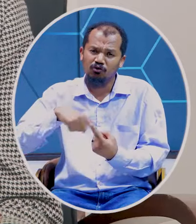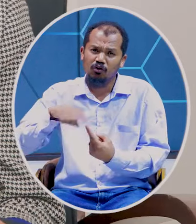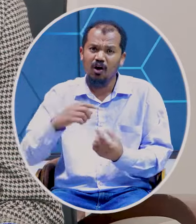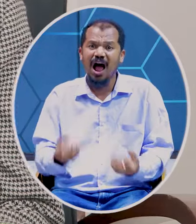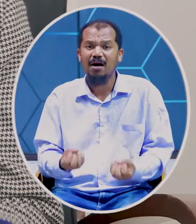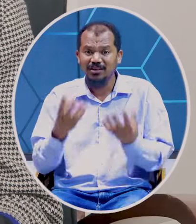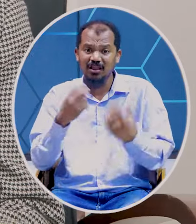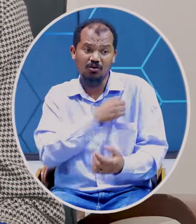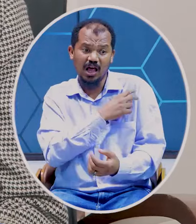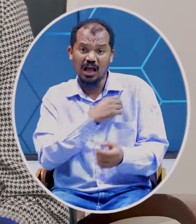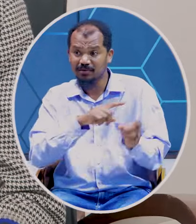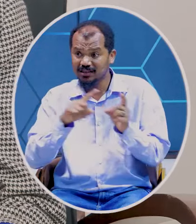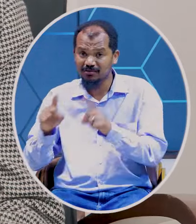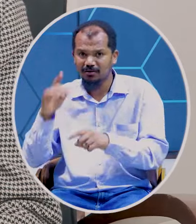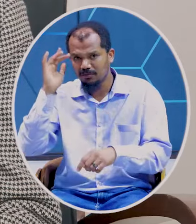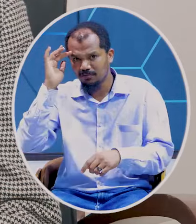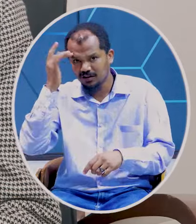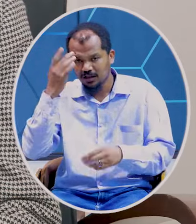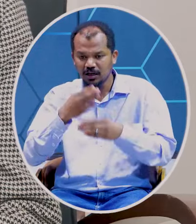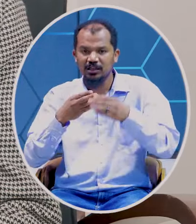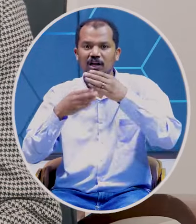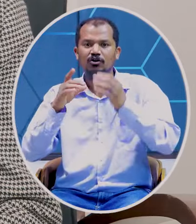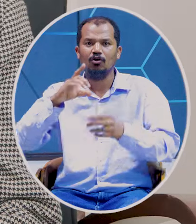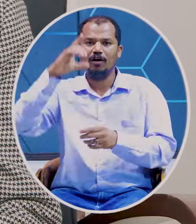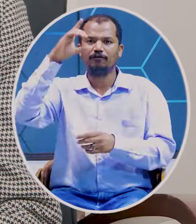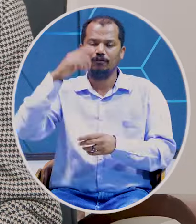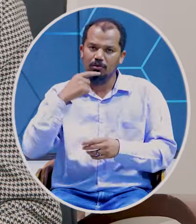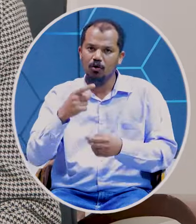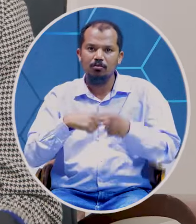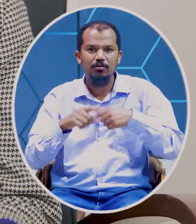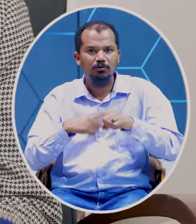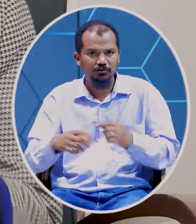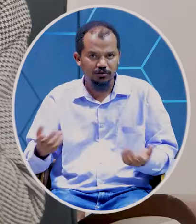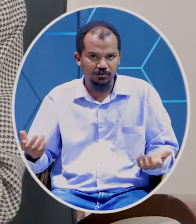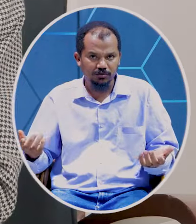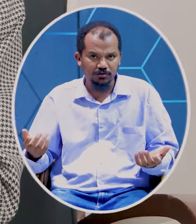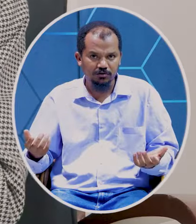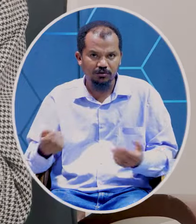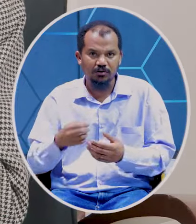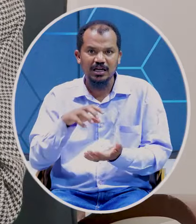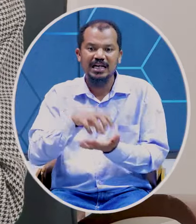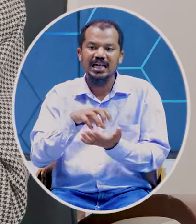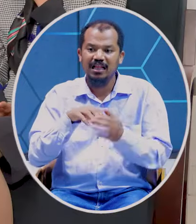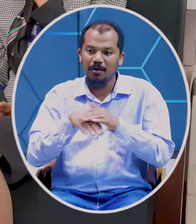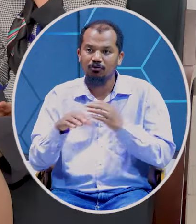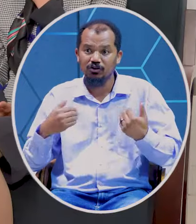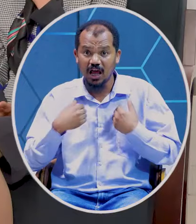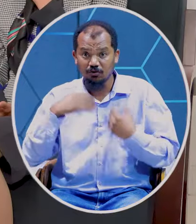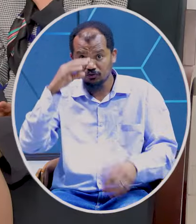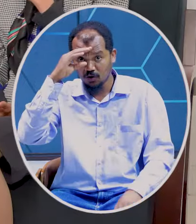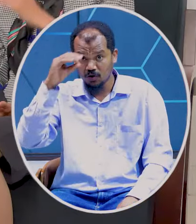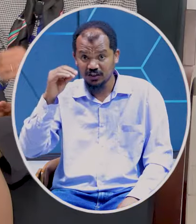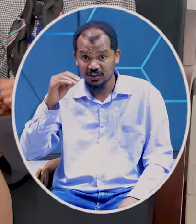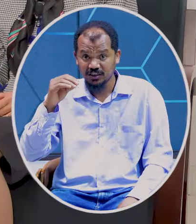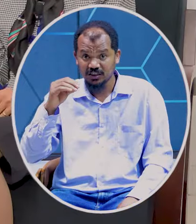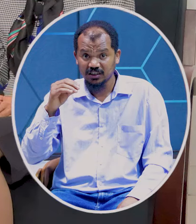ዞሮ አብዛኛው ታካሚ ሲመጣ በሽታው ደረጃው ከፍ ብሎ ነው የሚመጡት። ኢቨን ከተማ ከተማ ላይ ያሉ ሰዎች